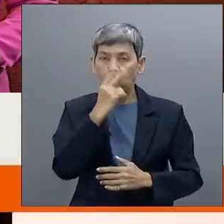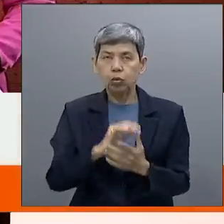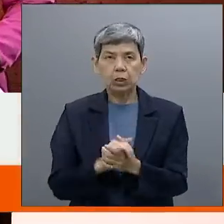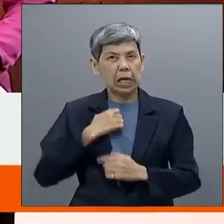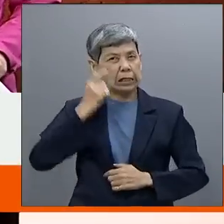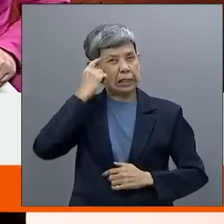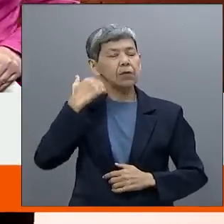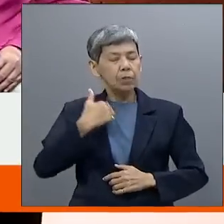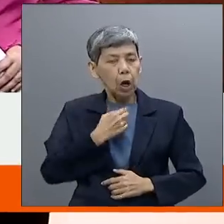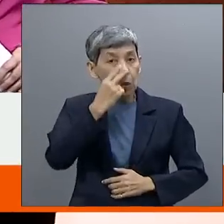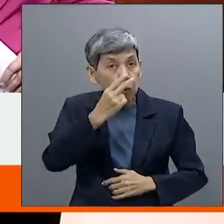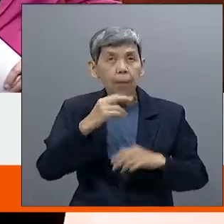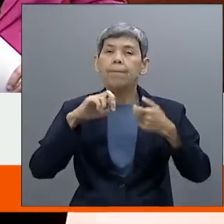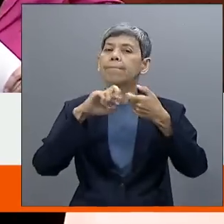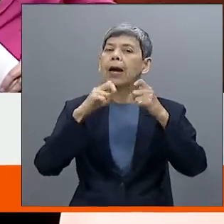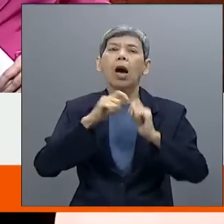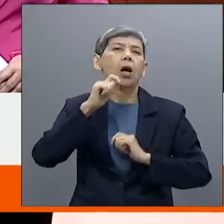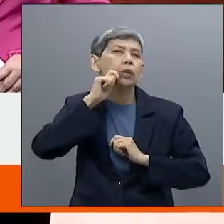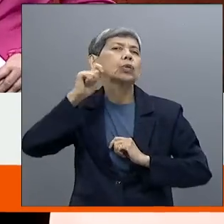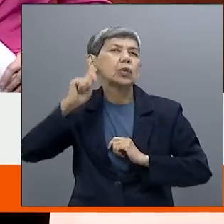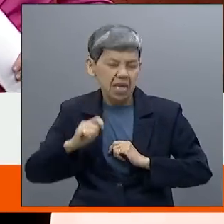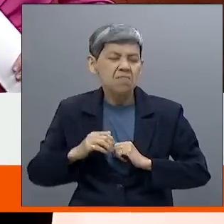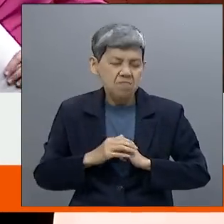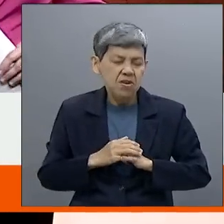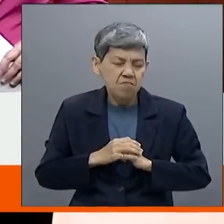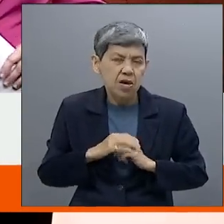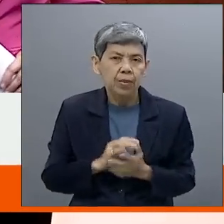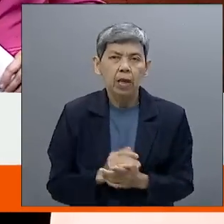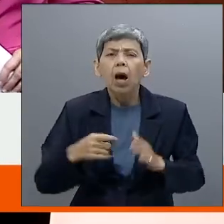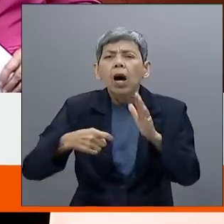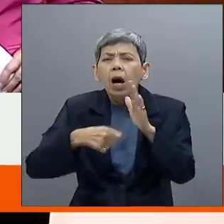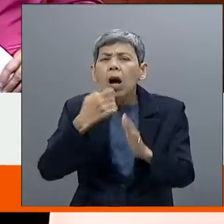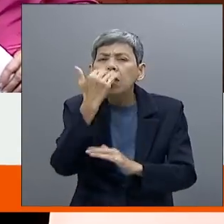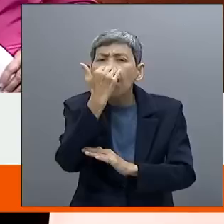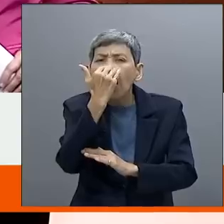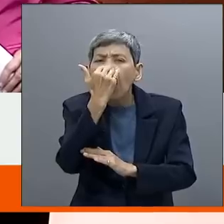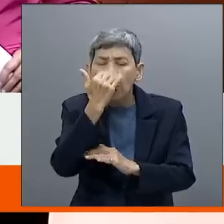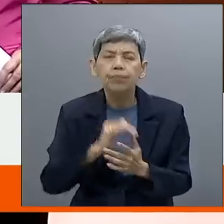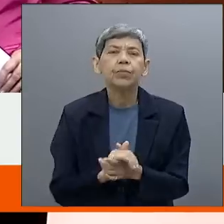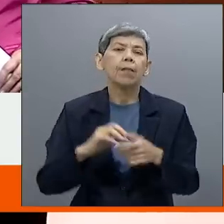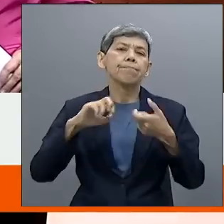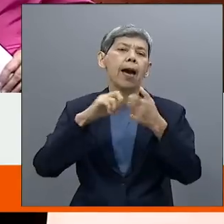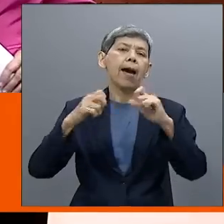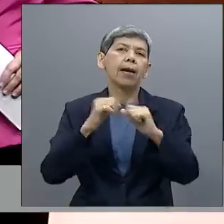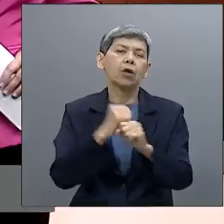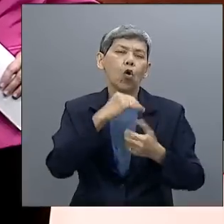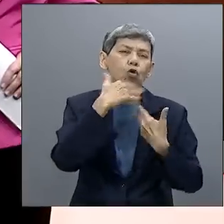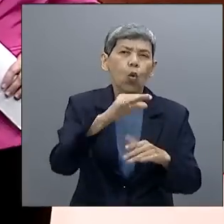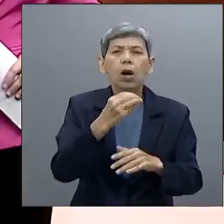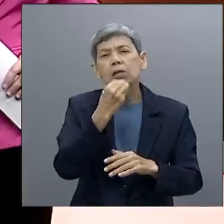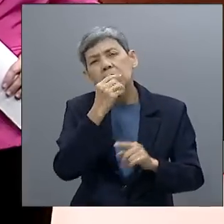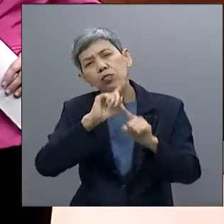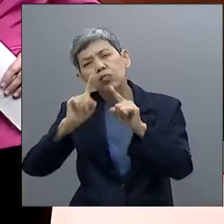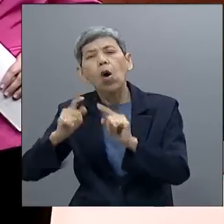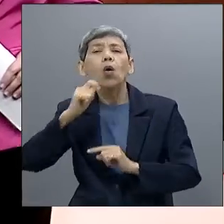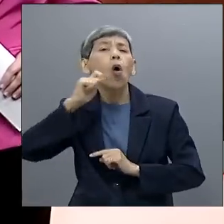อย่างที่ข้าจริงเนี่ยก็ย่อมส่งผลกระทบต่อยูเครนอย่างแน่นอนค่ะและสาเหตุความขัดแย้งหลักๆมาจากปัญหาเรื่องการส่งออกธัญพืชของ